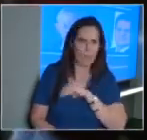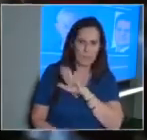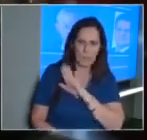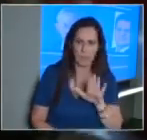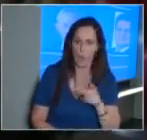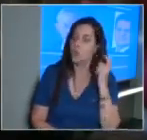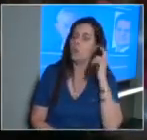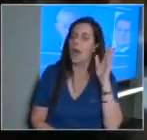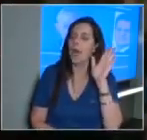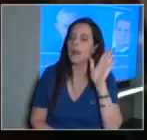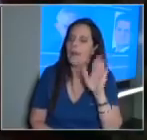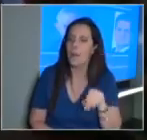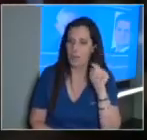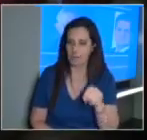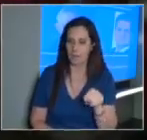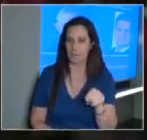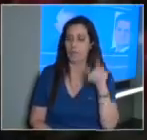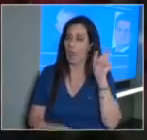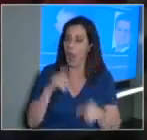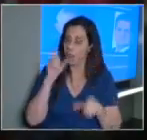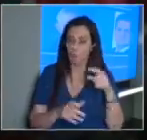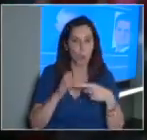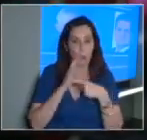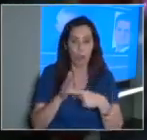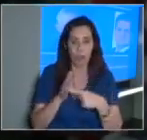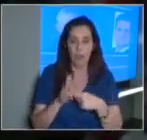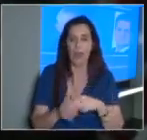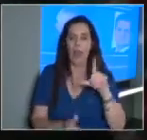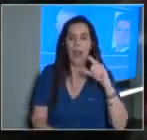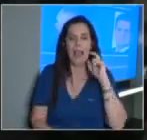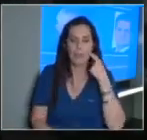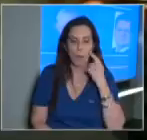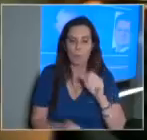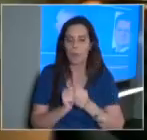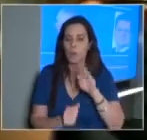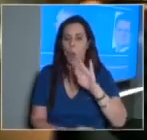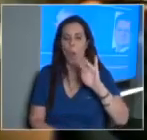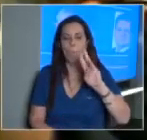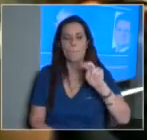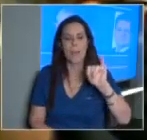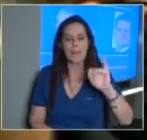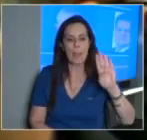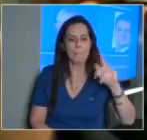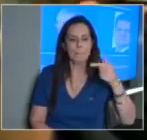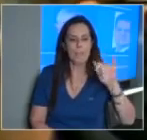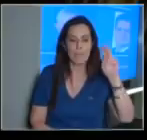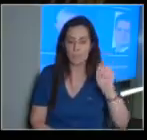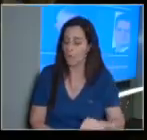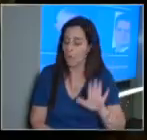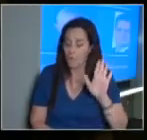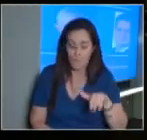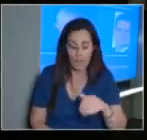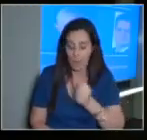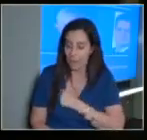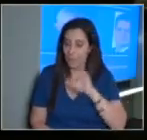זה. את שומעת גם את הקולות של אנשים כמו לימור לבנת או בני בגין, והם מבטאים, ואני אומר לך שגם